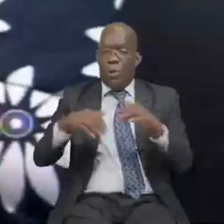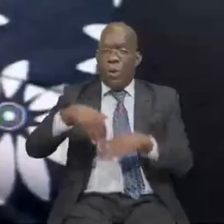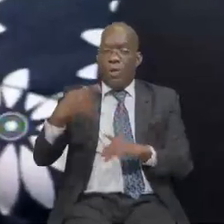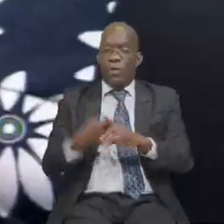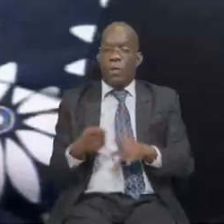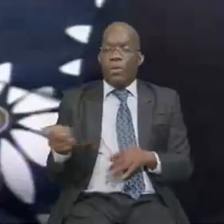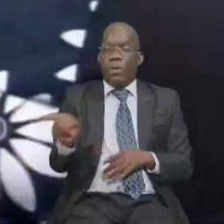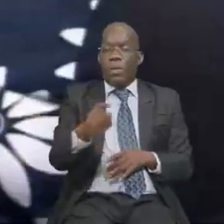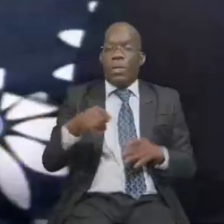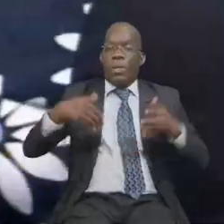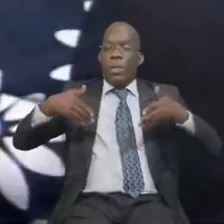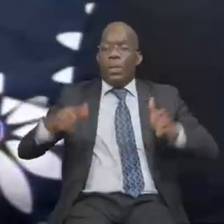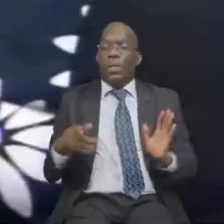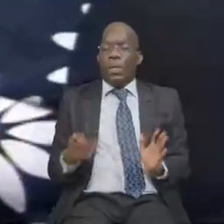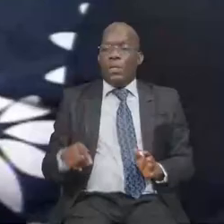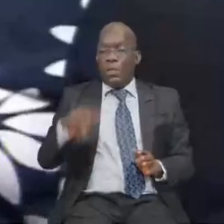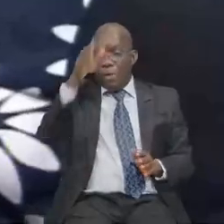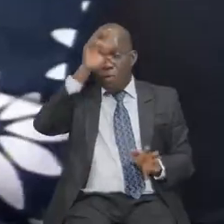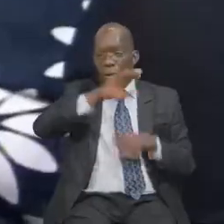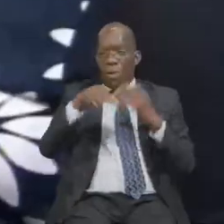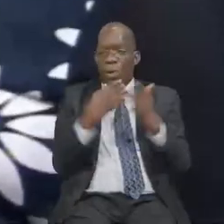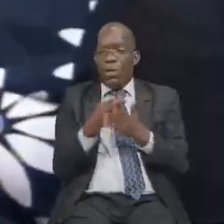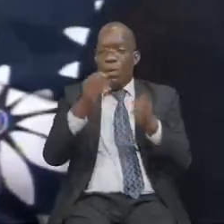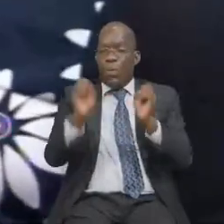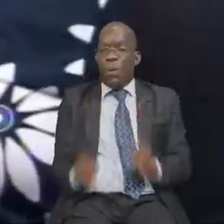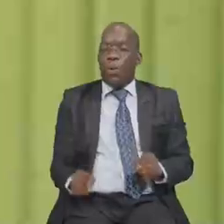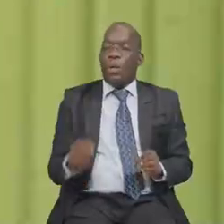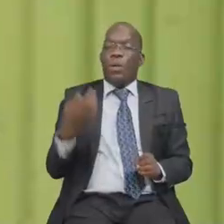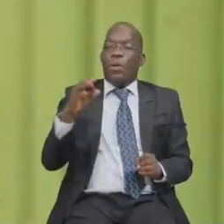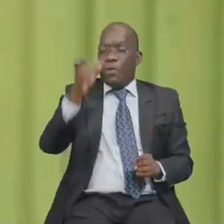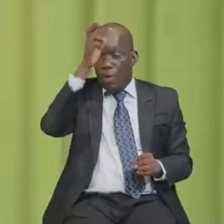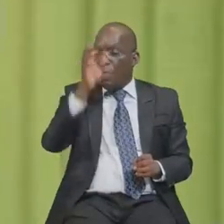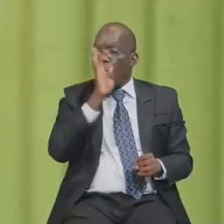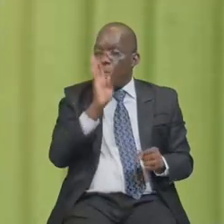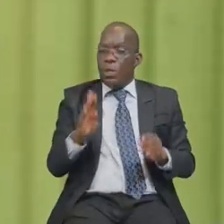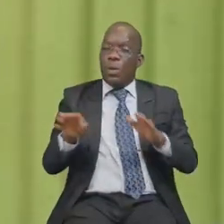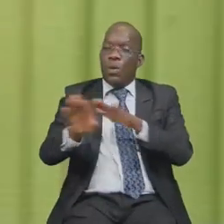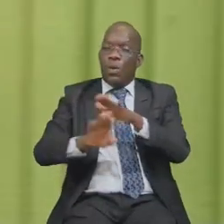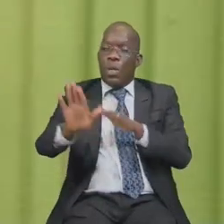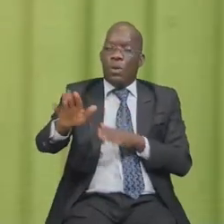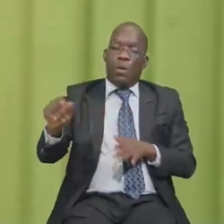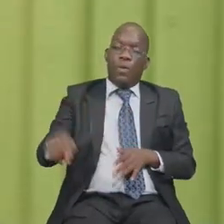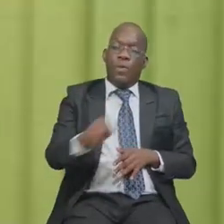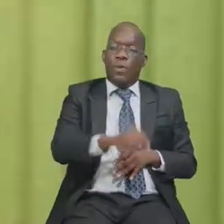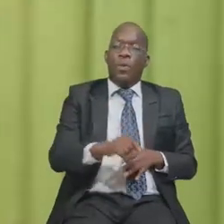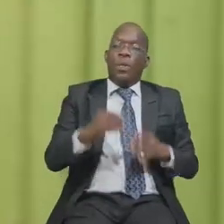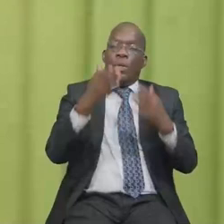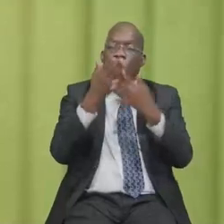Satan et tous ces puissants maléfiques soient sous tes pieds. Tu es victorieux. Partage la victoire de